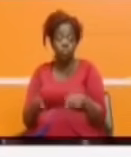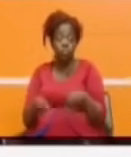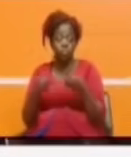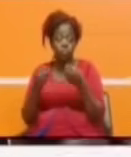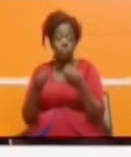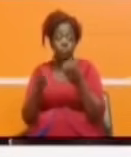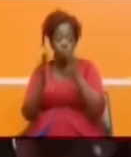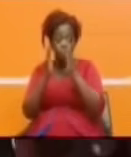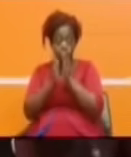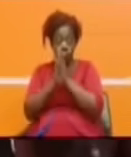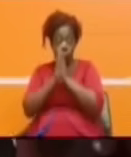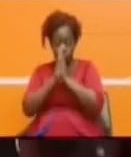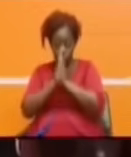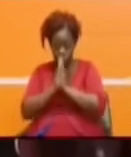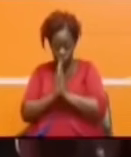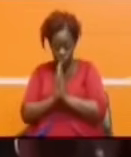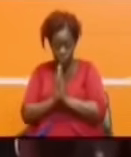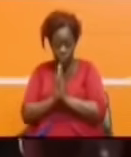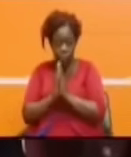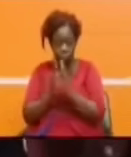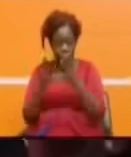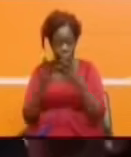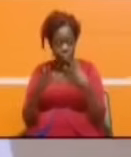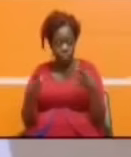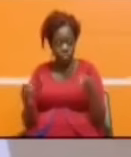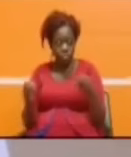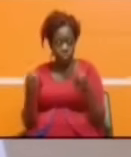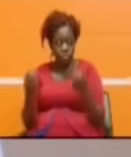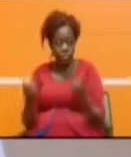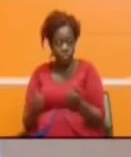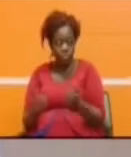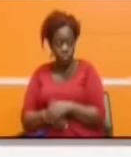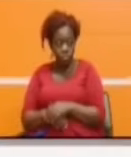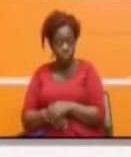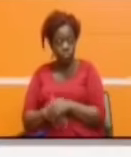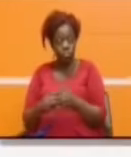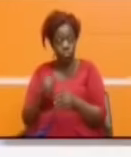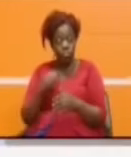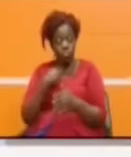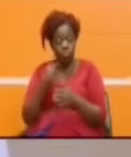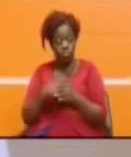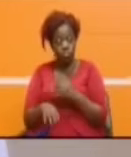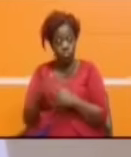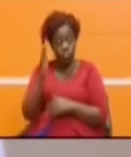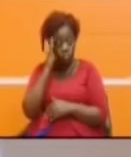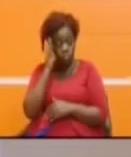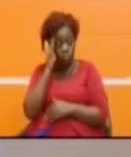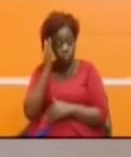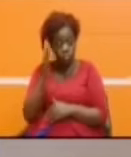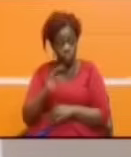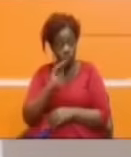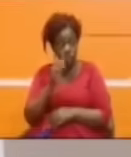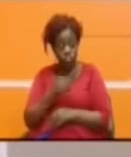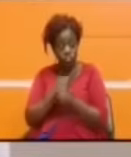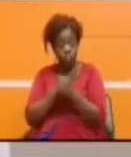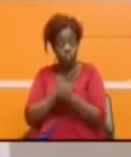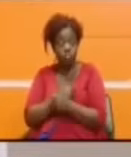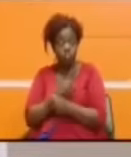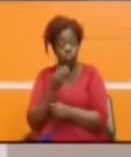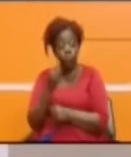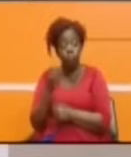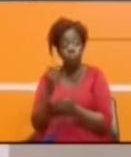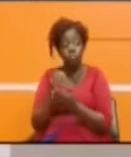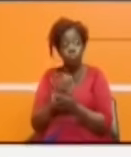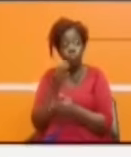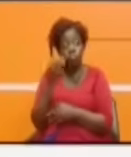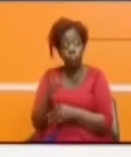mbasabi ne bazisabira ne zibula bubuzi ate. Tebalimanyiiko nawulyako abantu omukyala yayagala nnyo ssente. Kubanga era